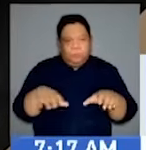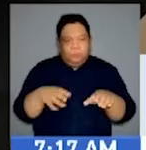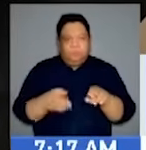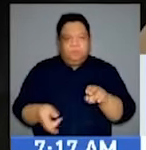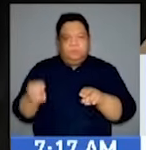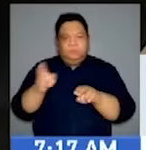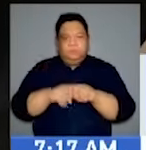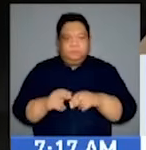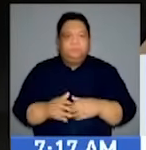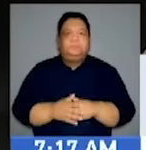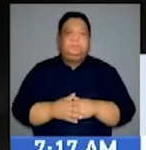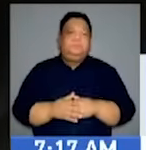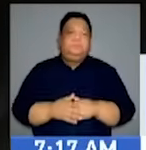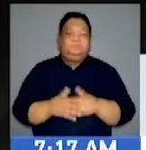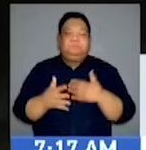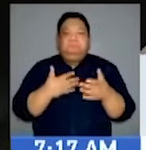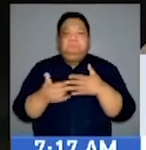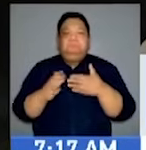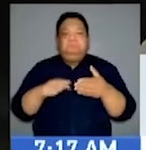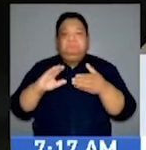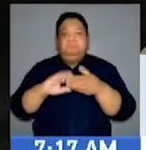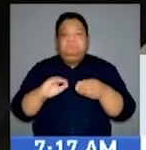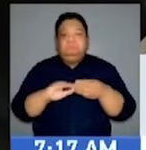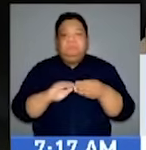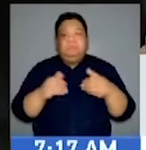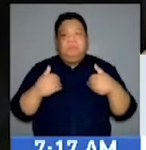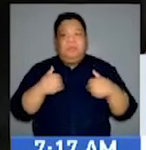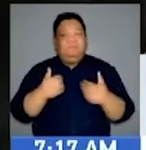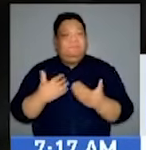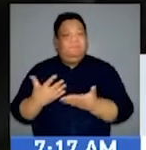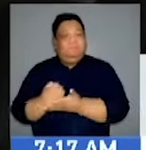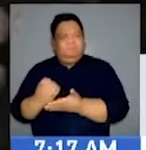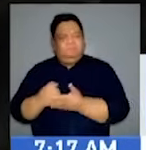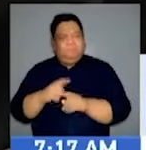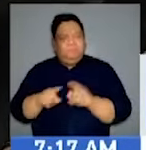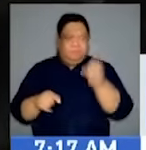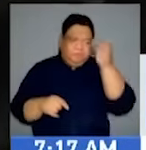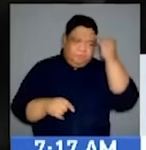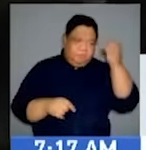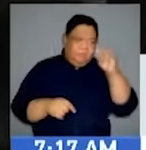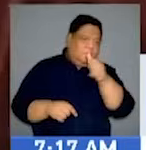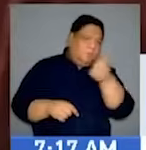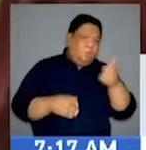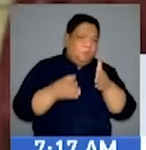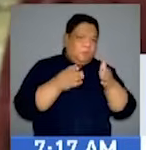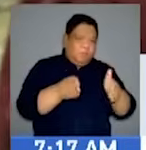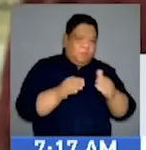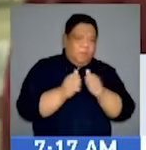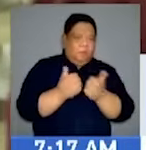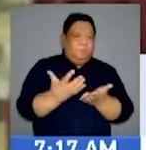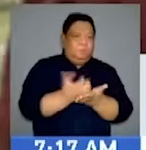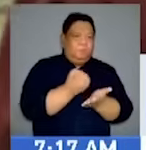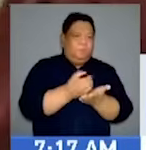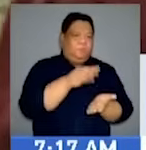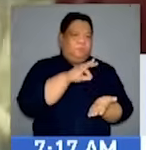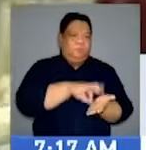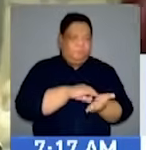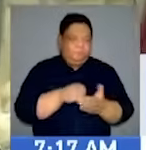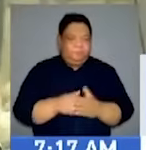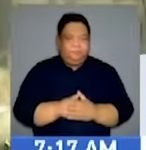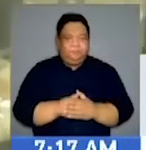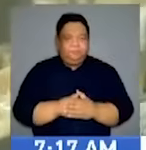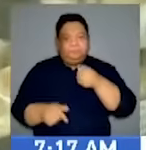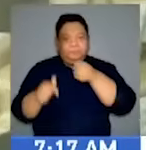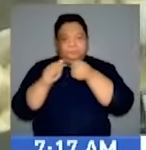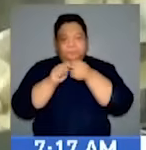Kahit sabihin na mayroon ka ng pinagkakitaan, isip ka pa rin ng kunting paraan para mas kumita pa ng konti. Katulad ni Gary, 34%